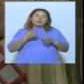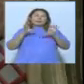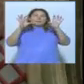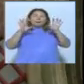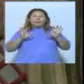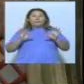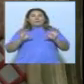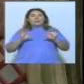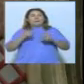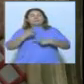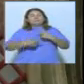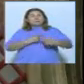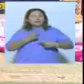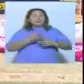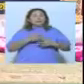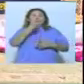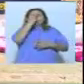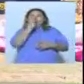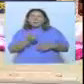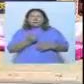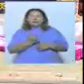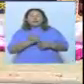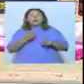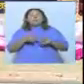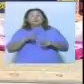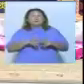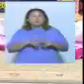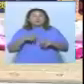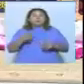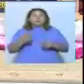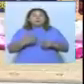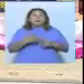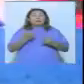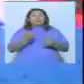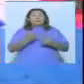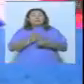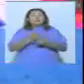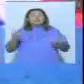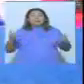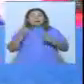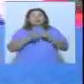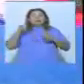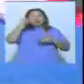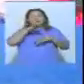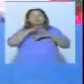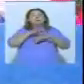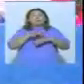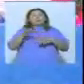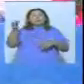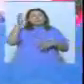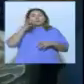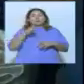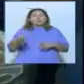жоғалмауын үйреніп қалғанымыз дұрыс. Жиында әуезді халық әндері шырқалды, дәстүрге айналған шара жыл сайын өткізіледі. Айта кетейік,